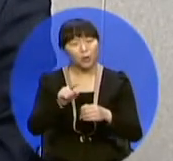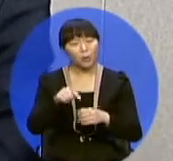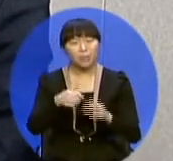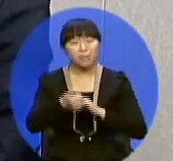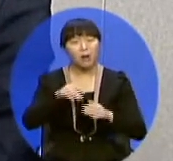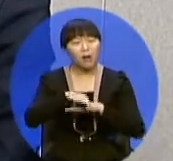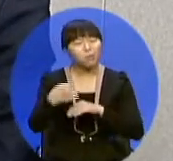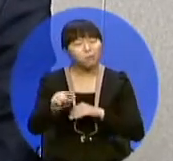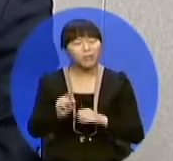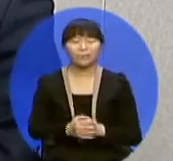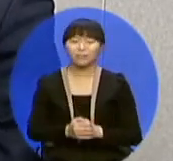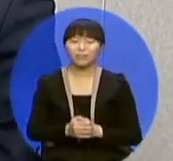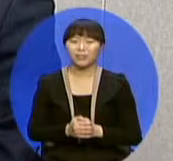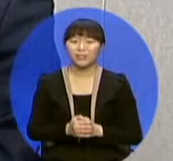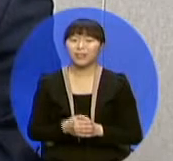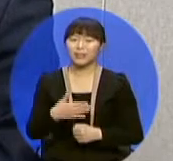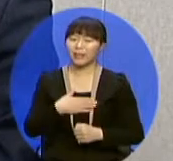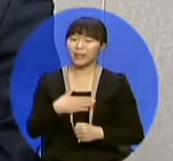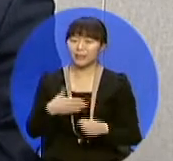것인가요? 네. 제가